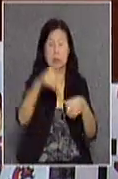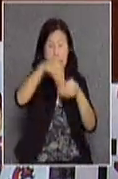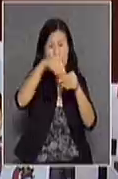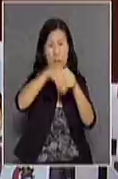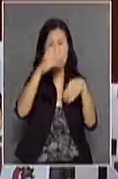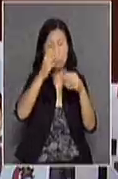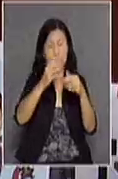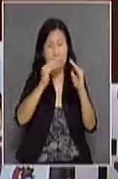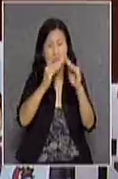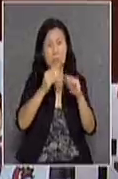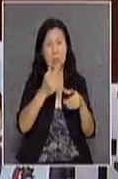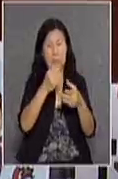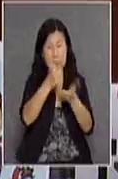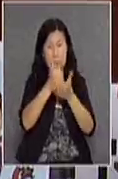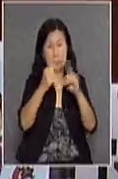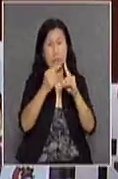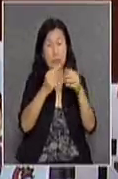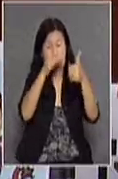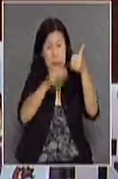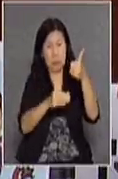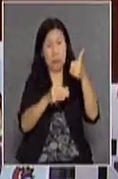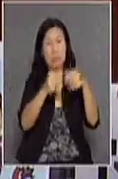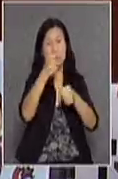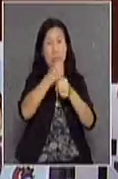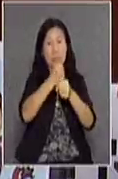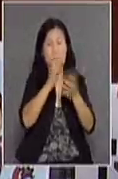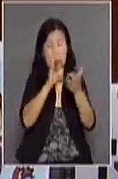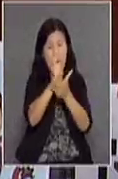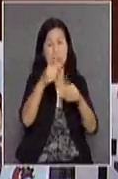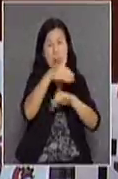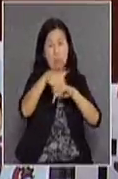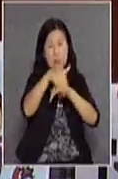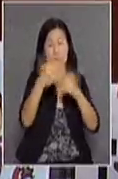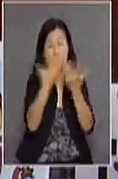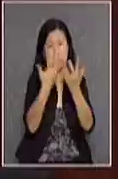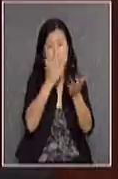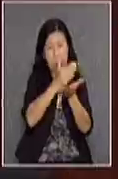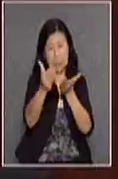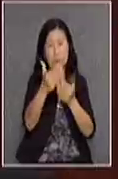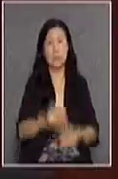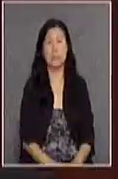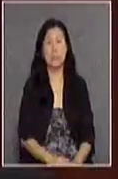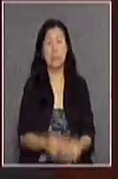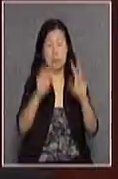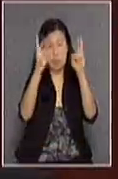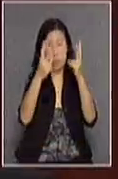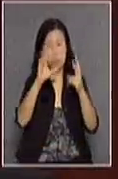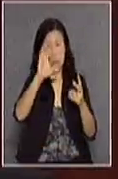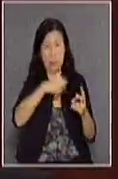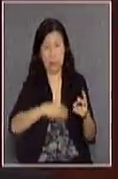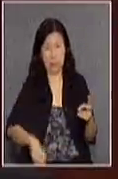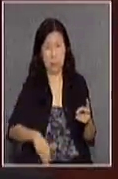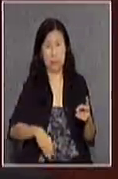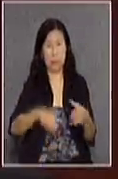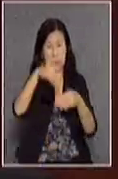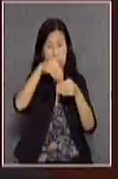務處員工個人薪酬下薪金的全年預算開支。 而 現在各位提出的待決議題是陳志全議員動議的修